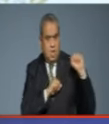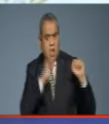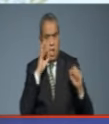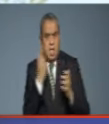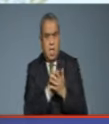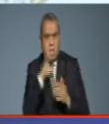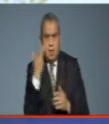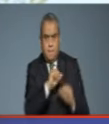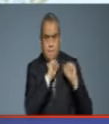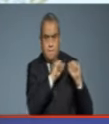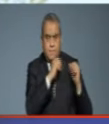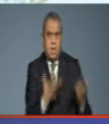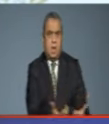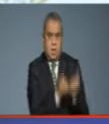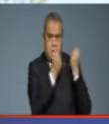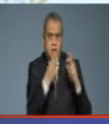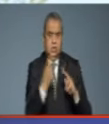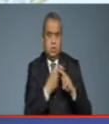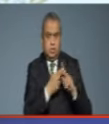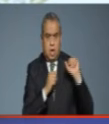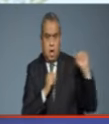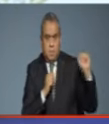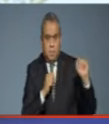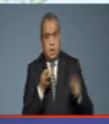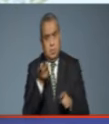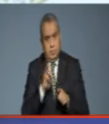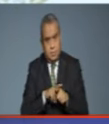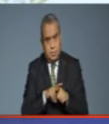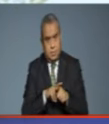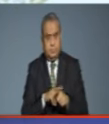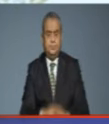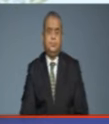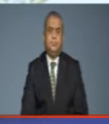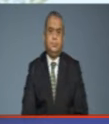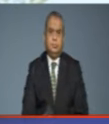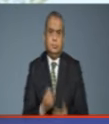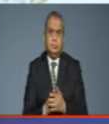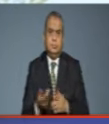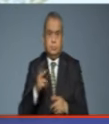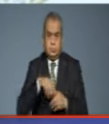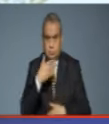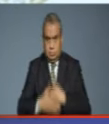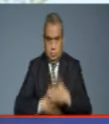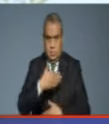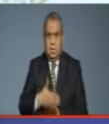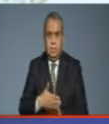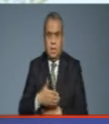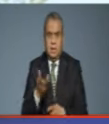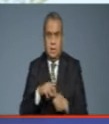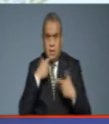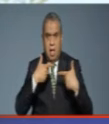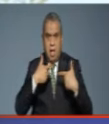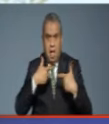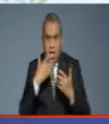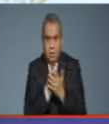ارواح المدنين ثم وصولا الى اطلاق مرحله ما بعد الحرب من